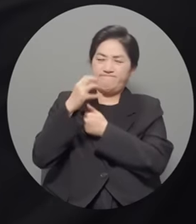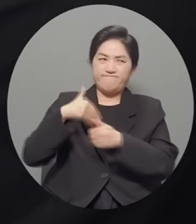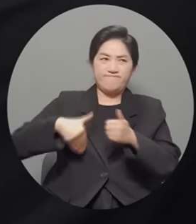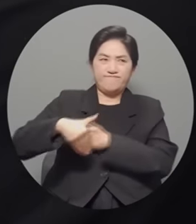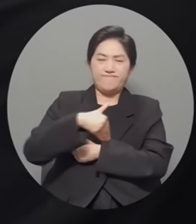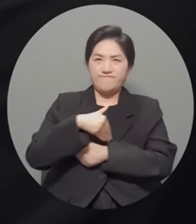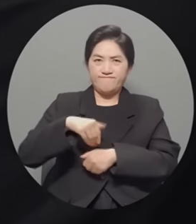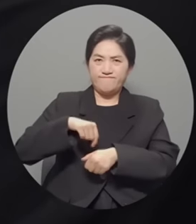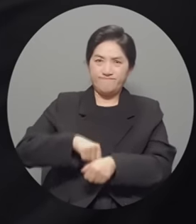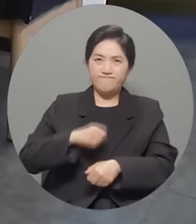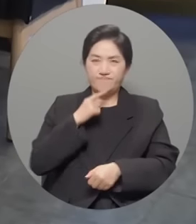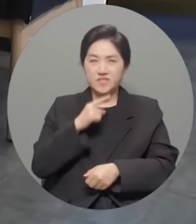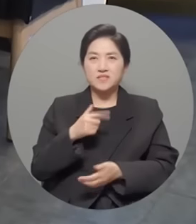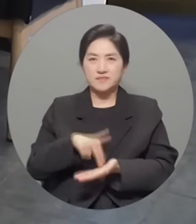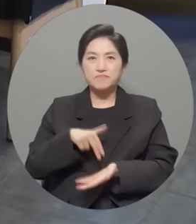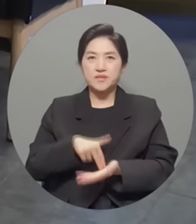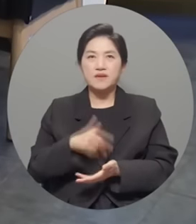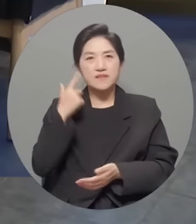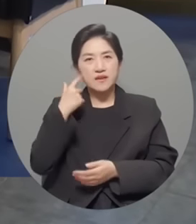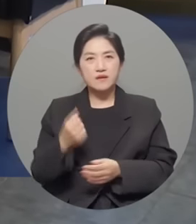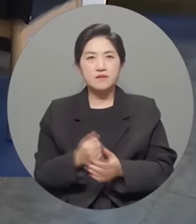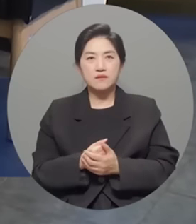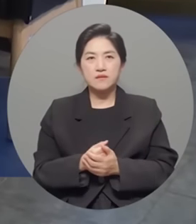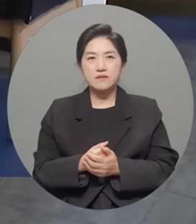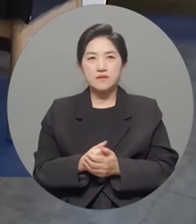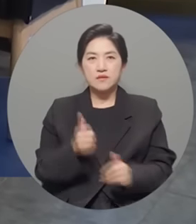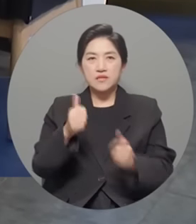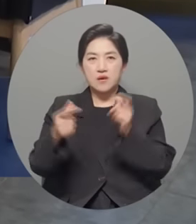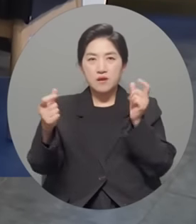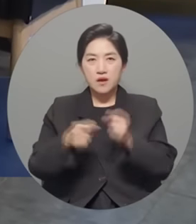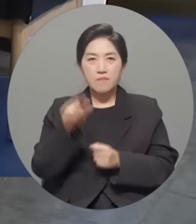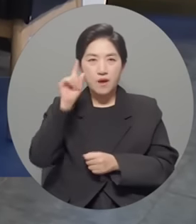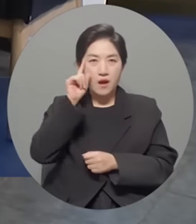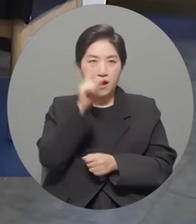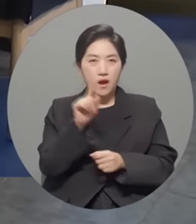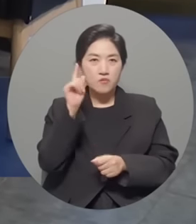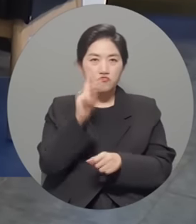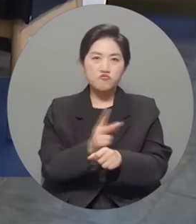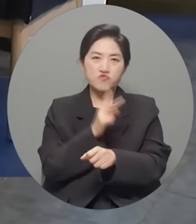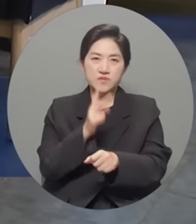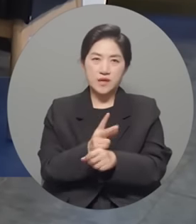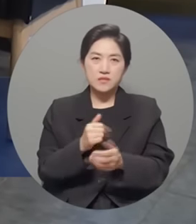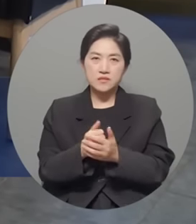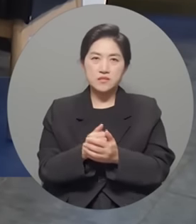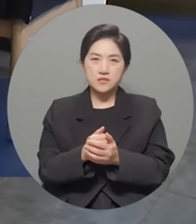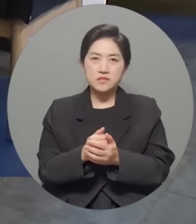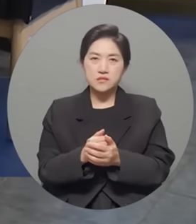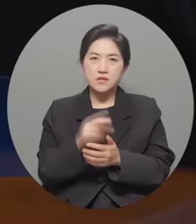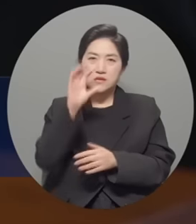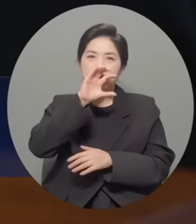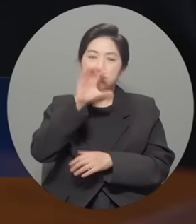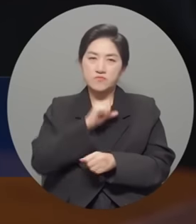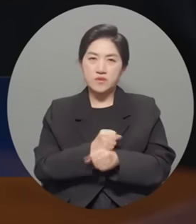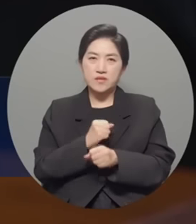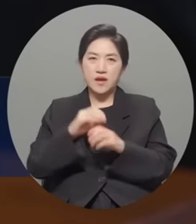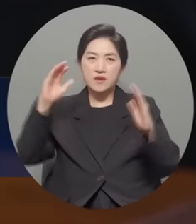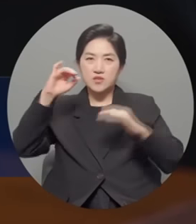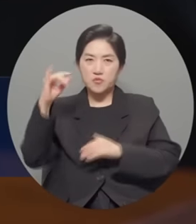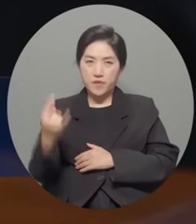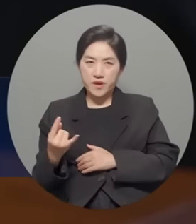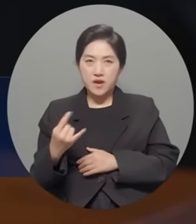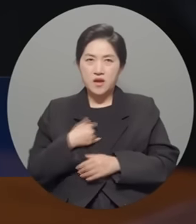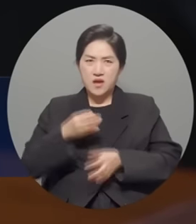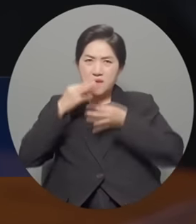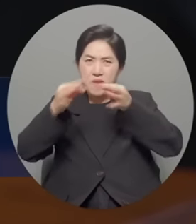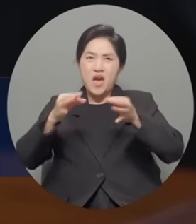분위기라고 토로했습니다. 대회가 다가오면 하루에 2시간 정도씩 잡아서 하고 있어요. 학생회가 일단 소리를